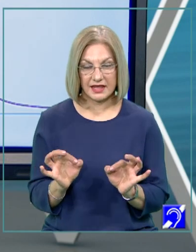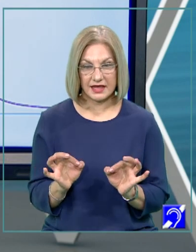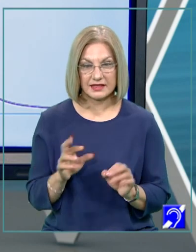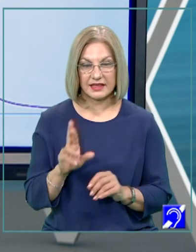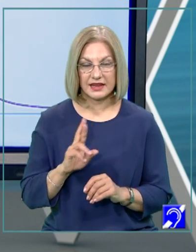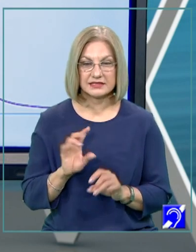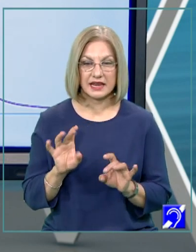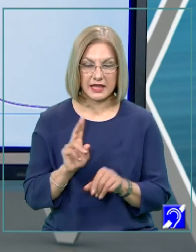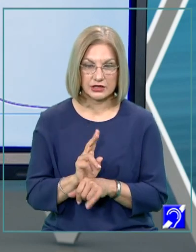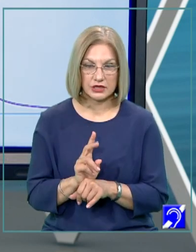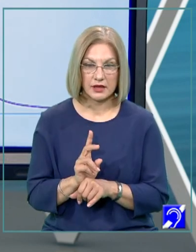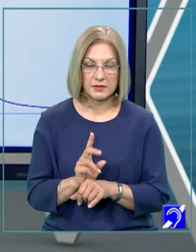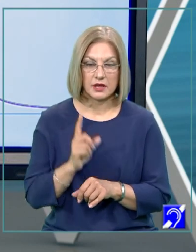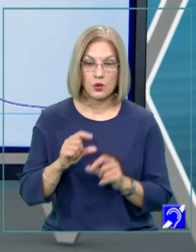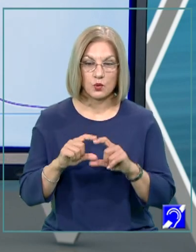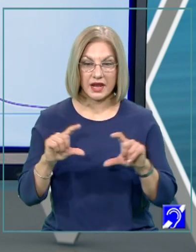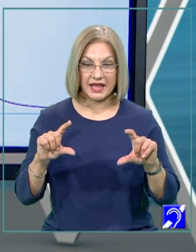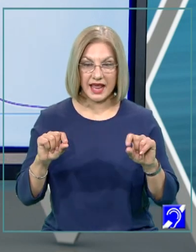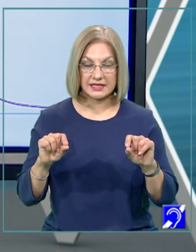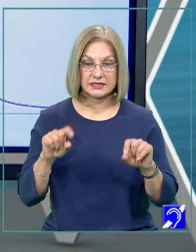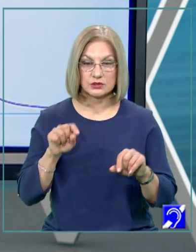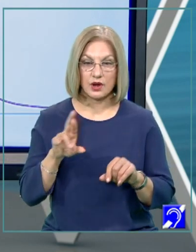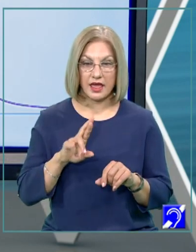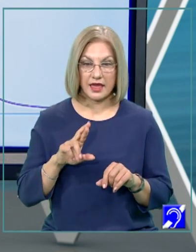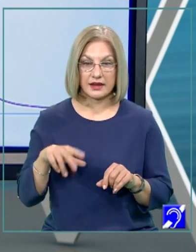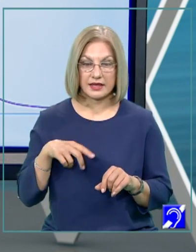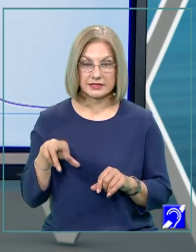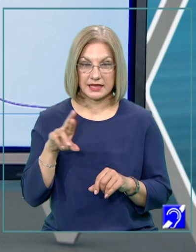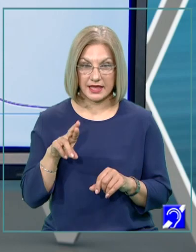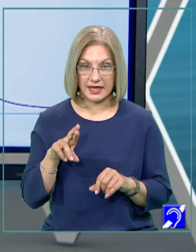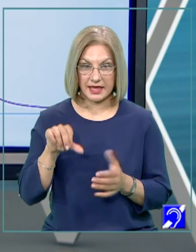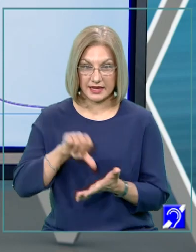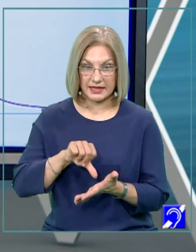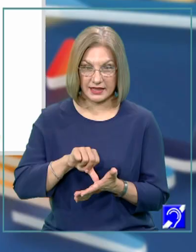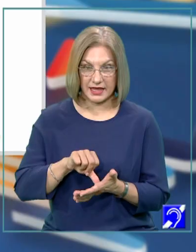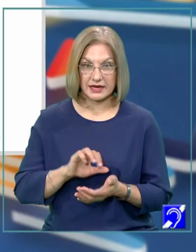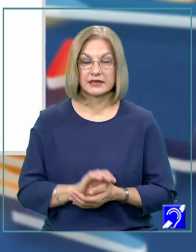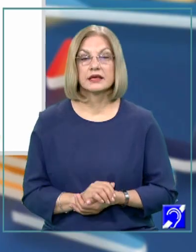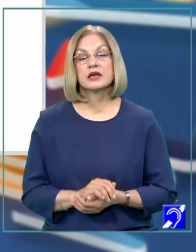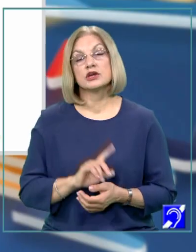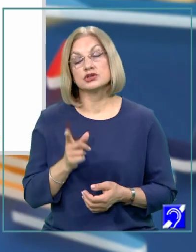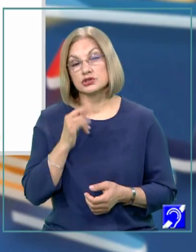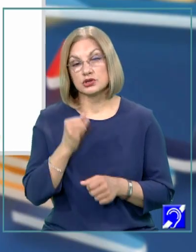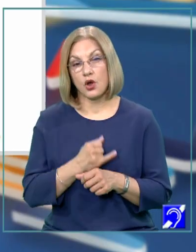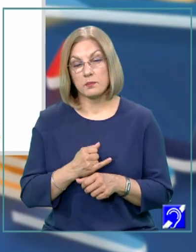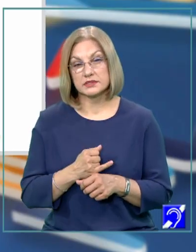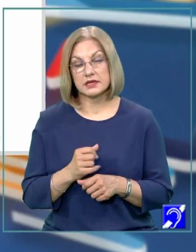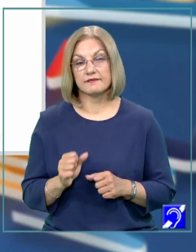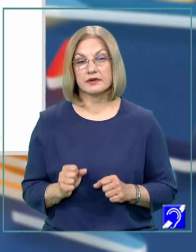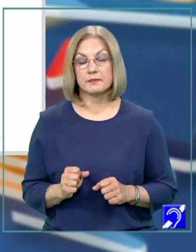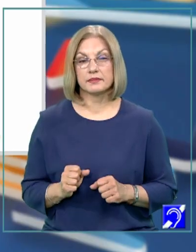un rezistor a cărui rezistență este egală cu rezistența internă a sursei și observăm